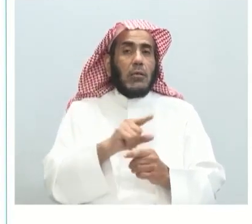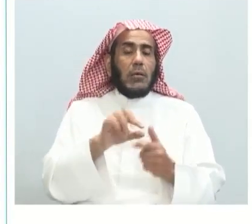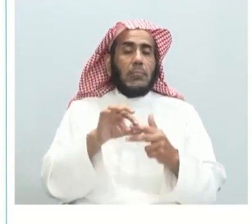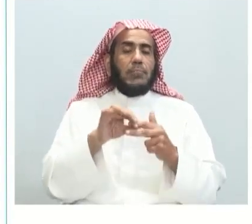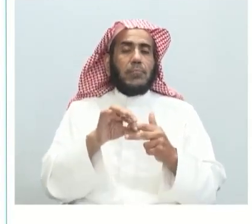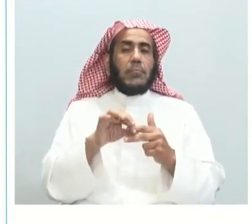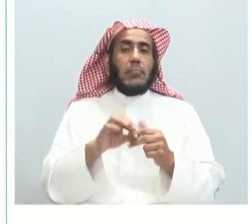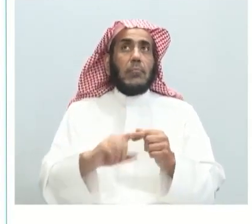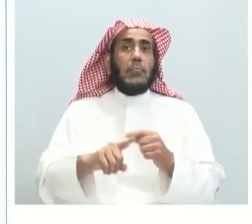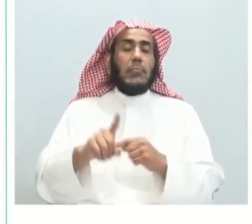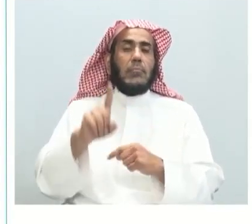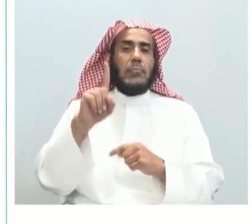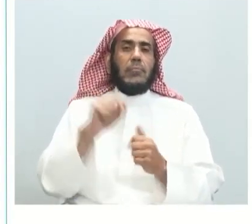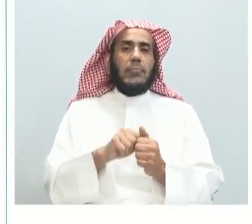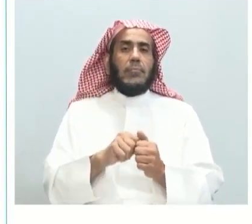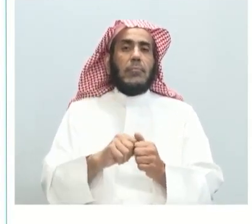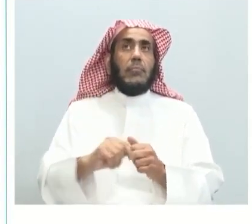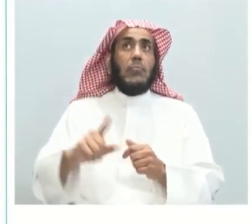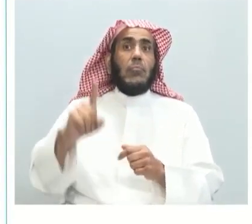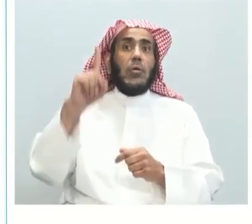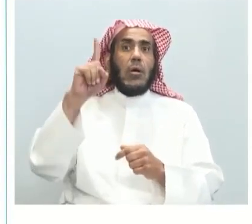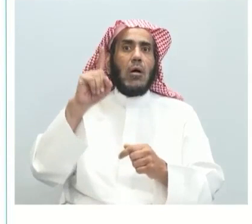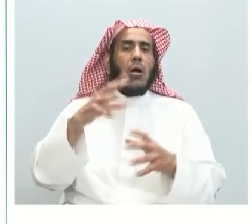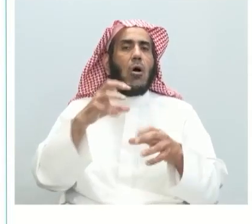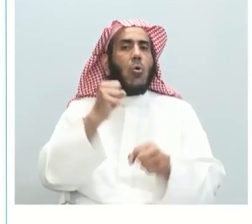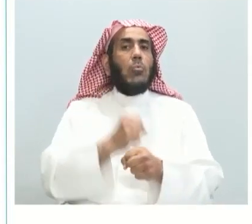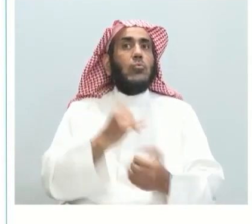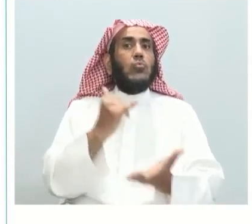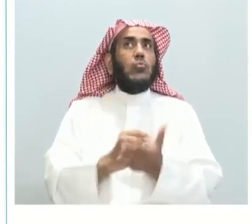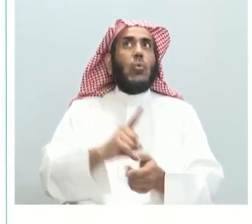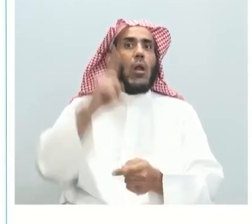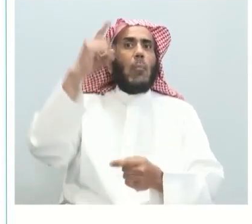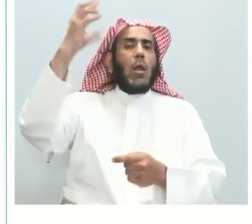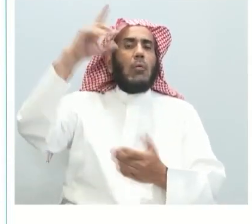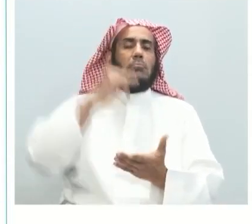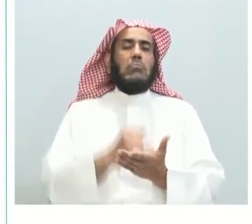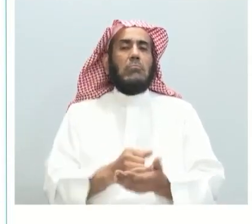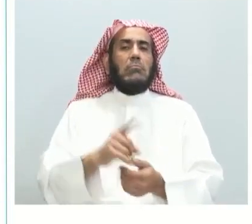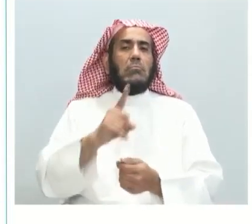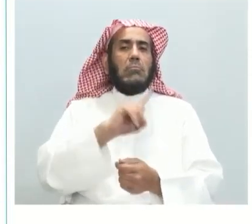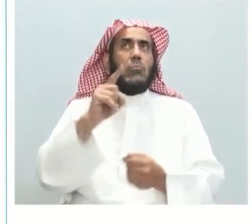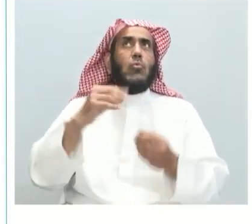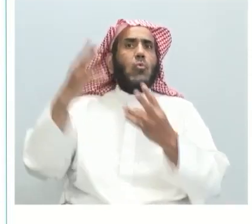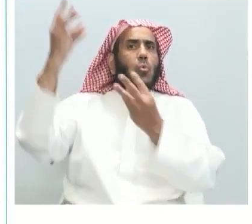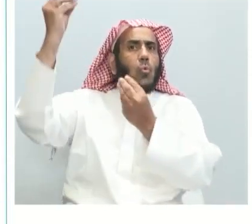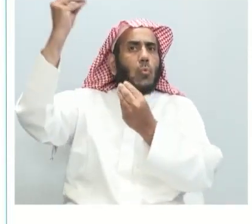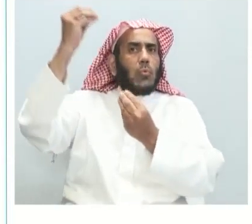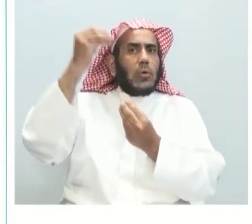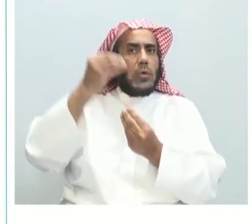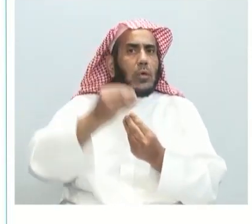الا عندنا خزائنه وما ننزله